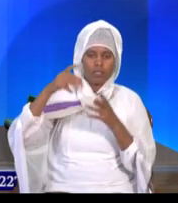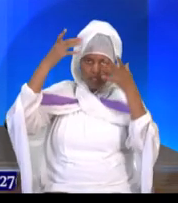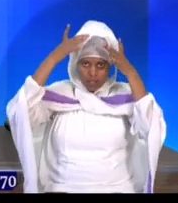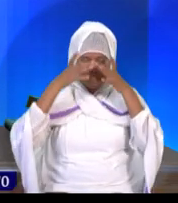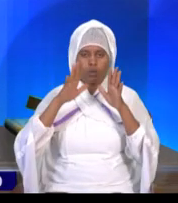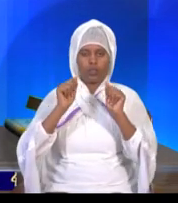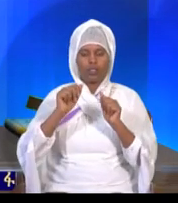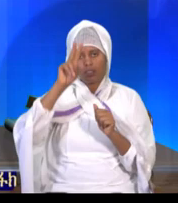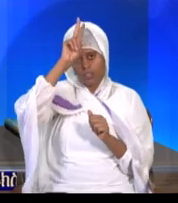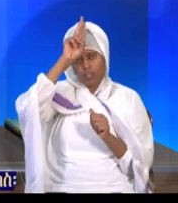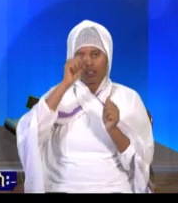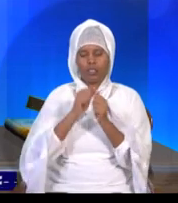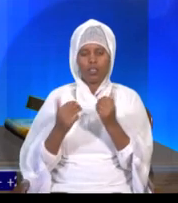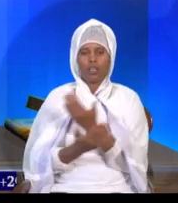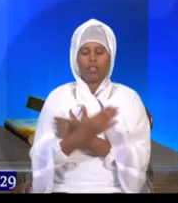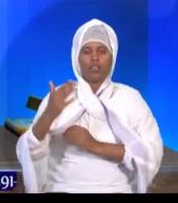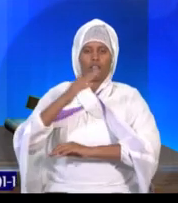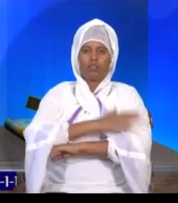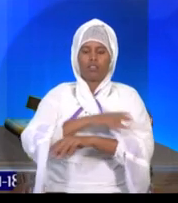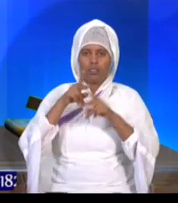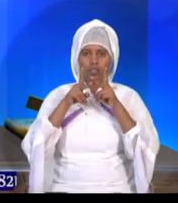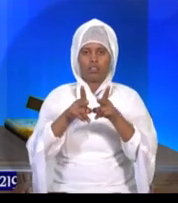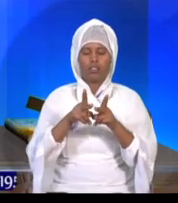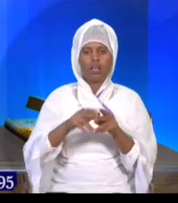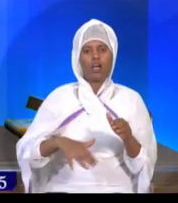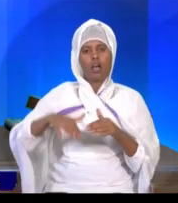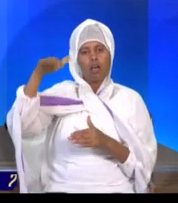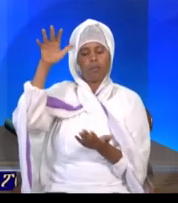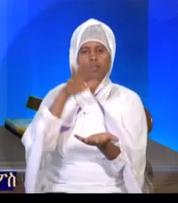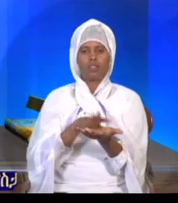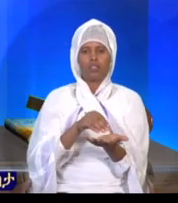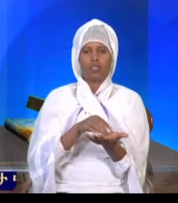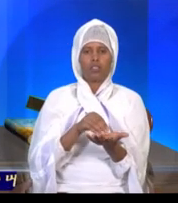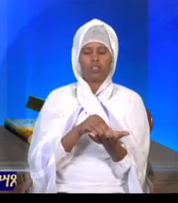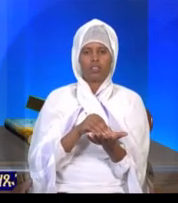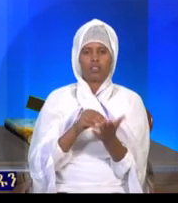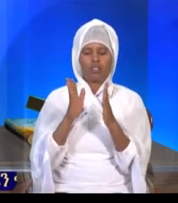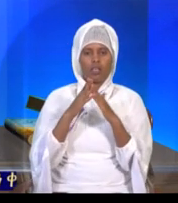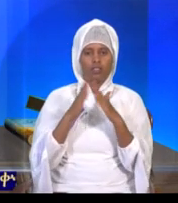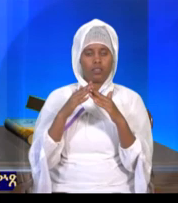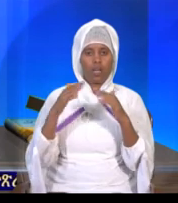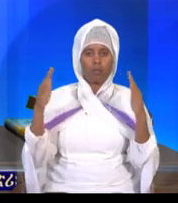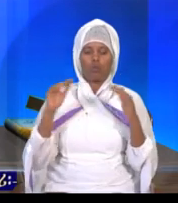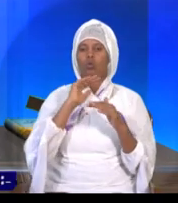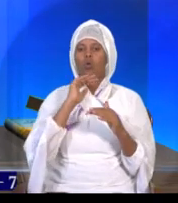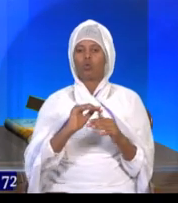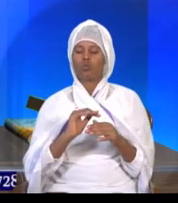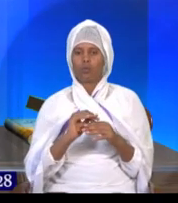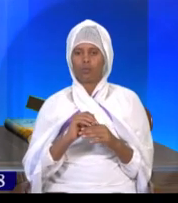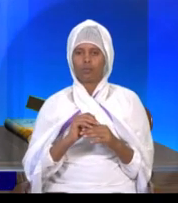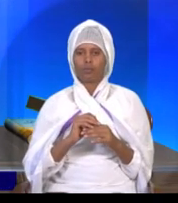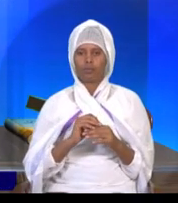ይብል ሰይጣን ግን ኣይዕረፈን ንሓንቲ ጓል እቶም ዓበይቲ ሃገራ ደቀት ዓበይቲ ዓዲ